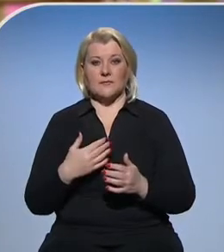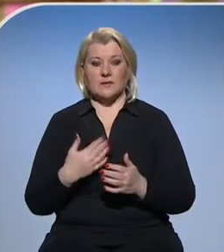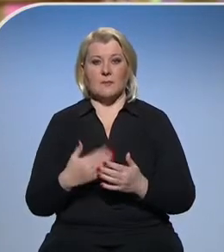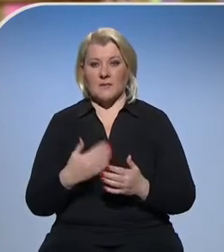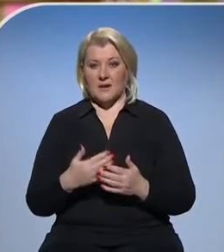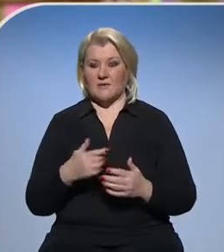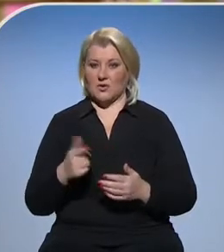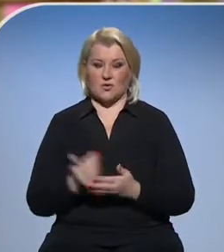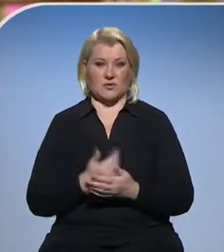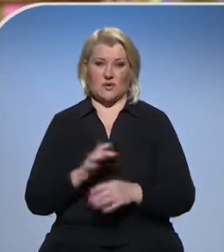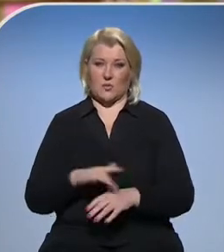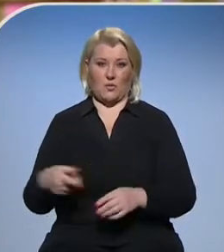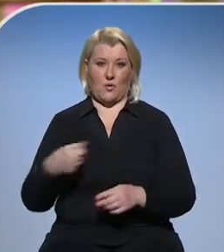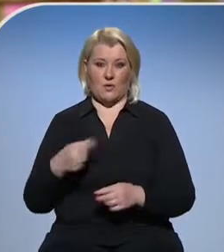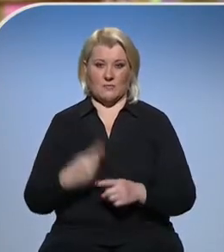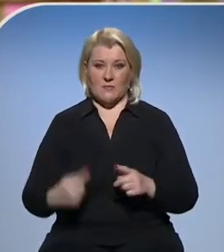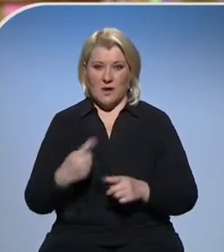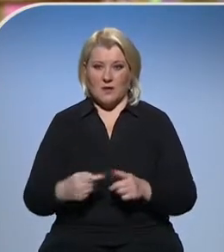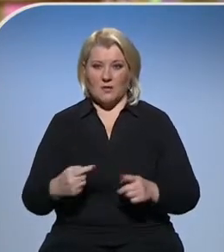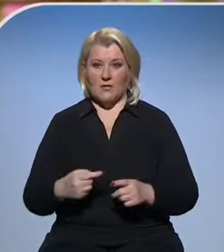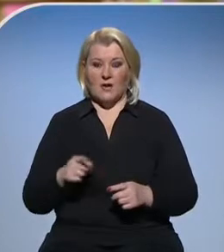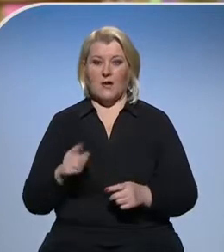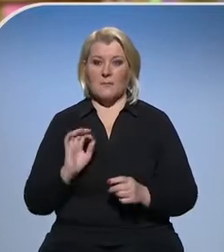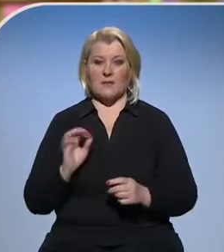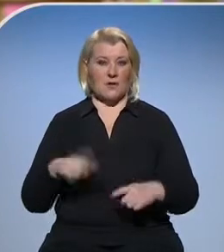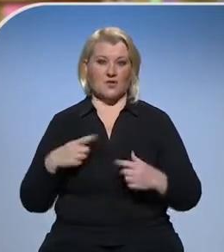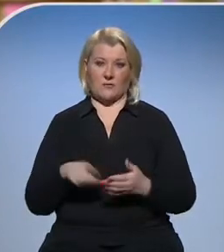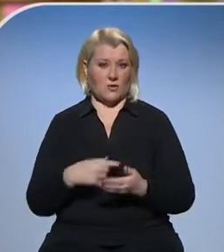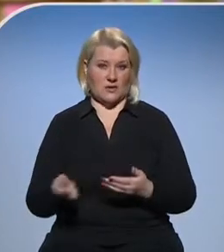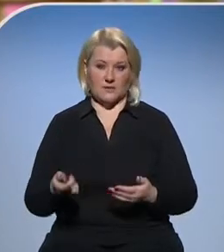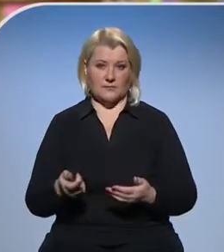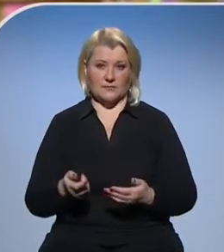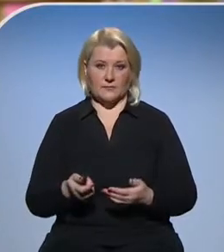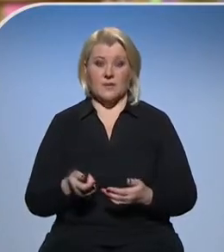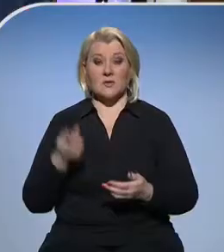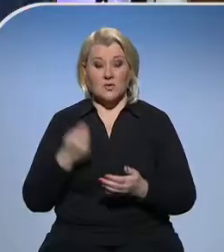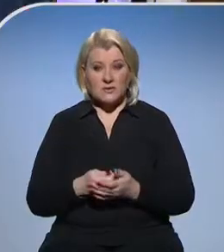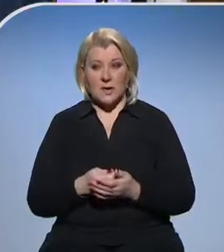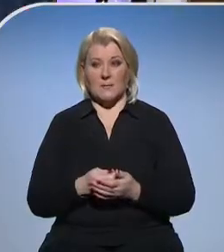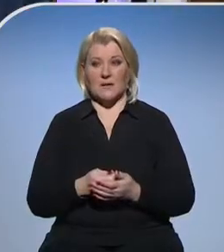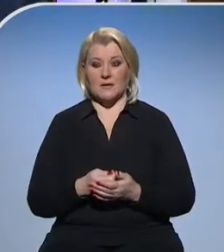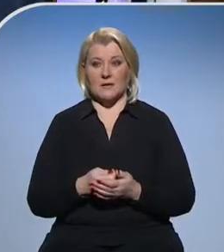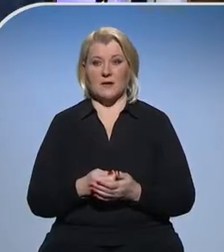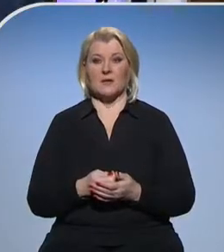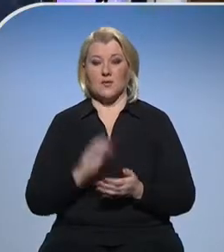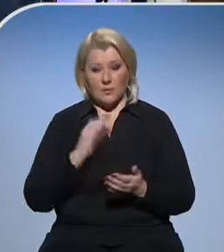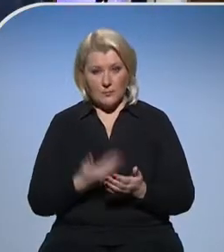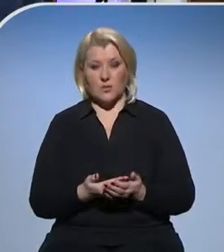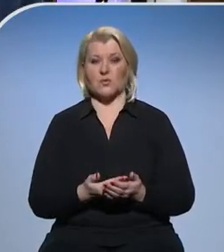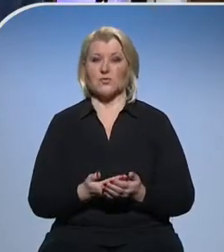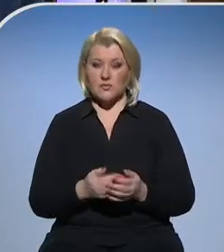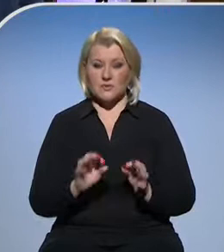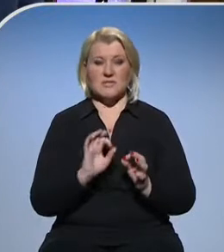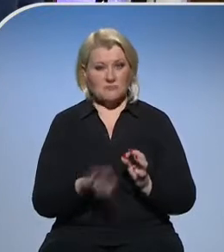mění, ale prostě není to na pohodlný život. To znát, kdo takže to spoření by bylo na místě. Ten člověk by se měl